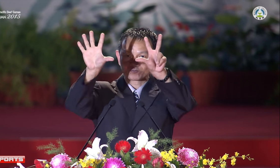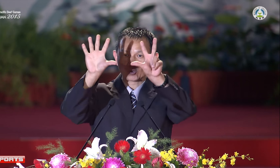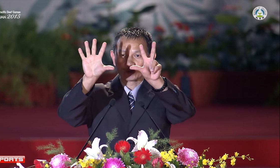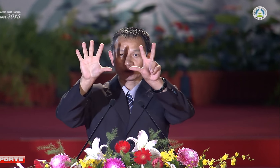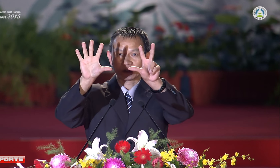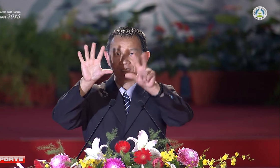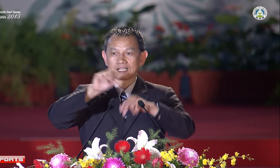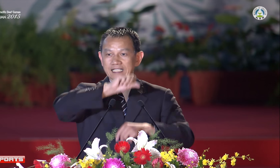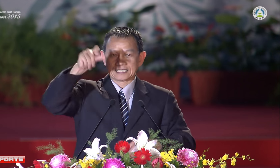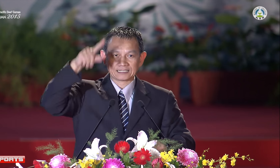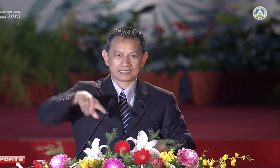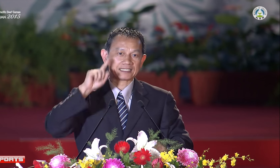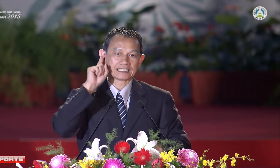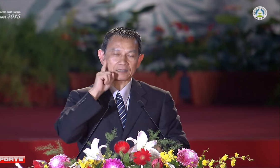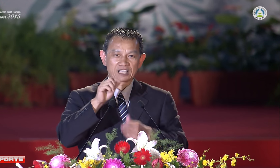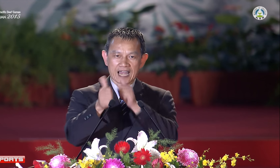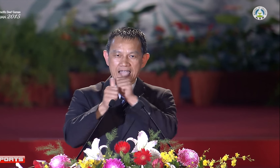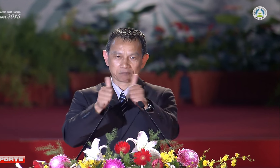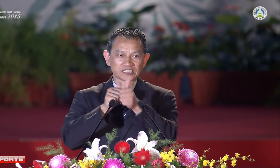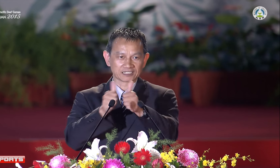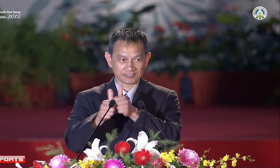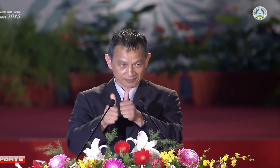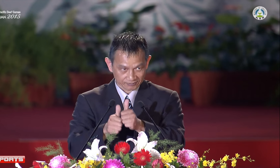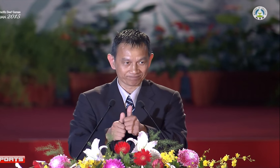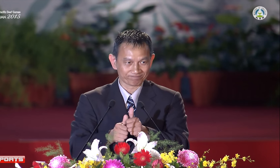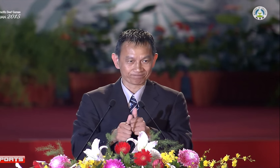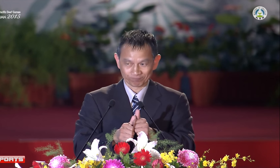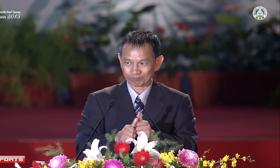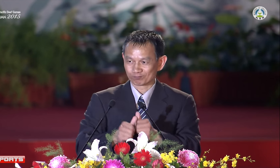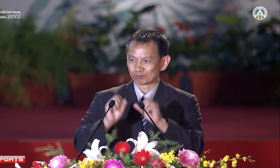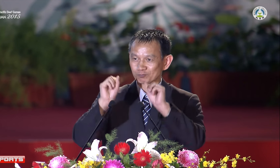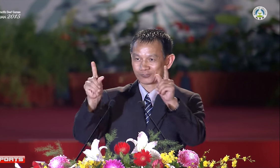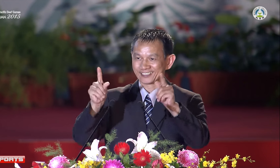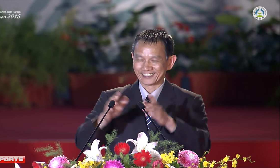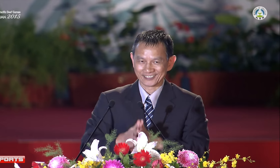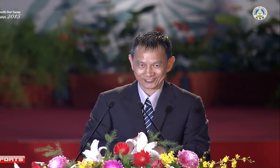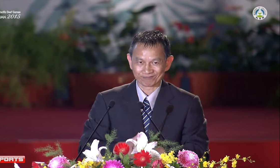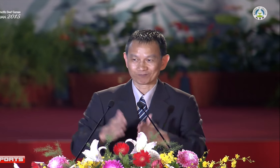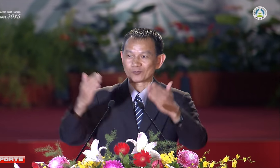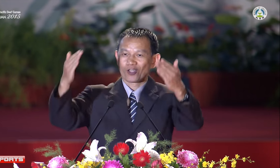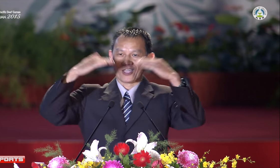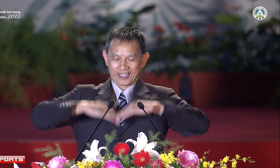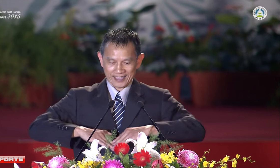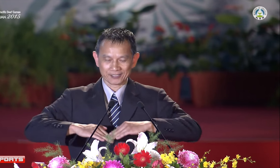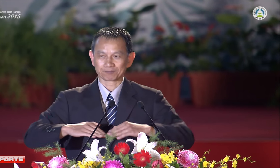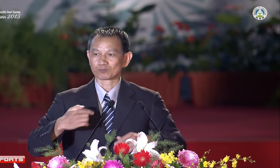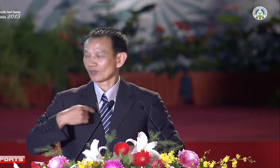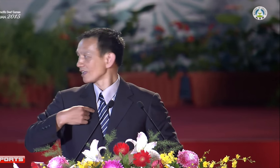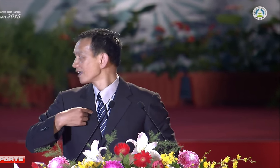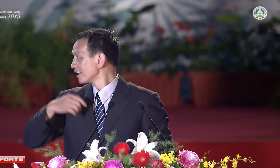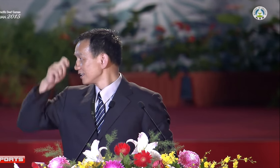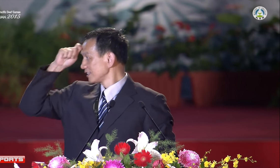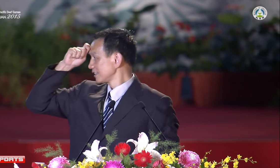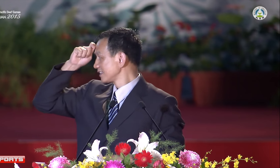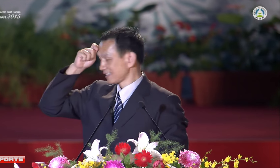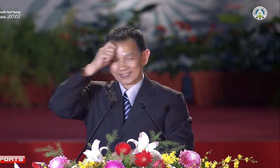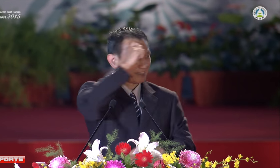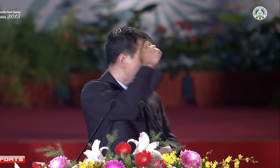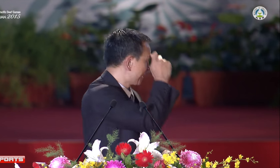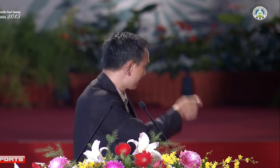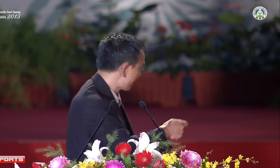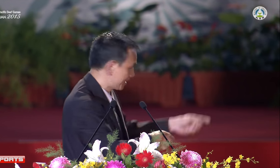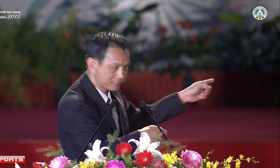来到什么呢？来到参加我们2015年的桃园亚太听障运动会，这是第8届的赛会